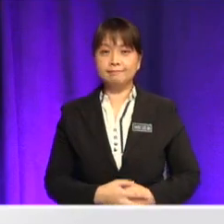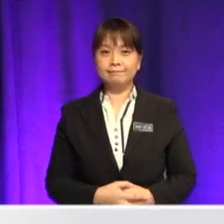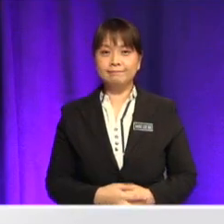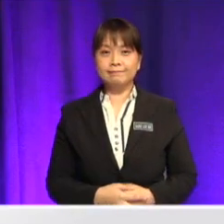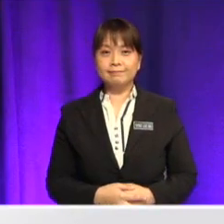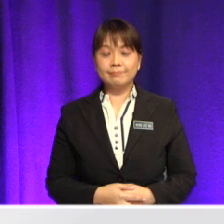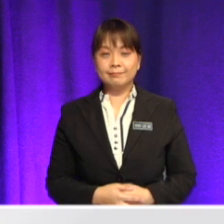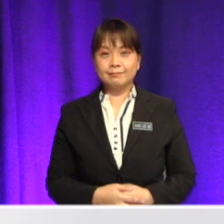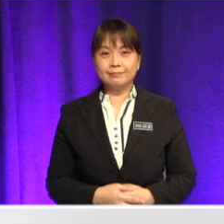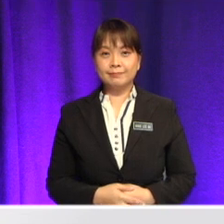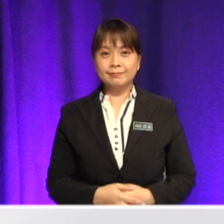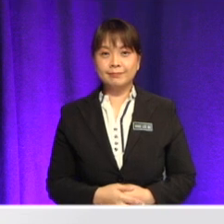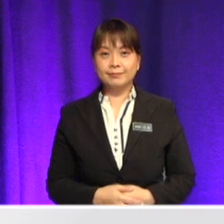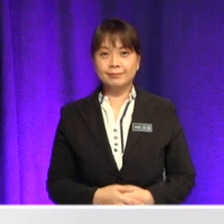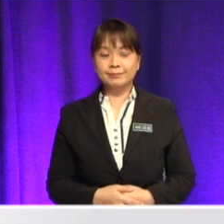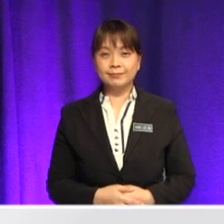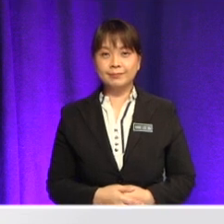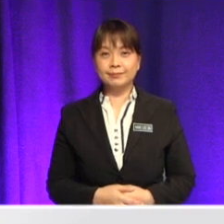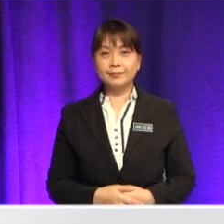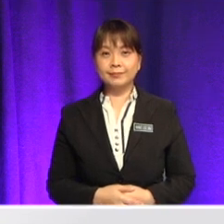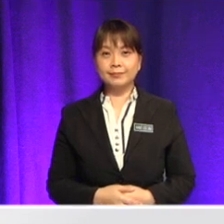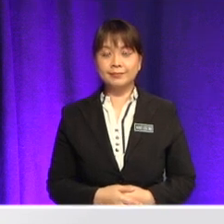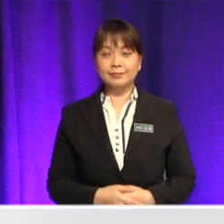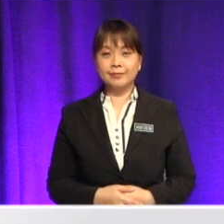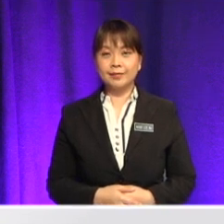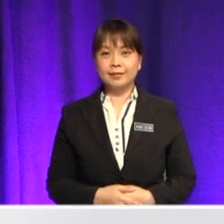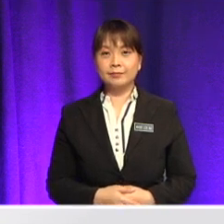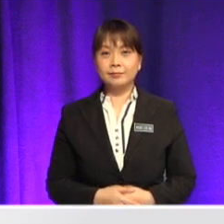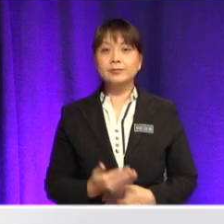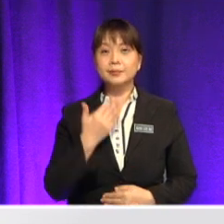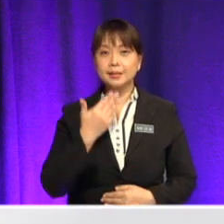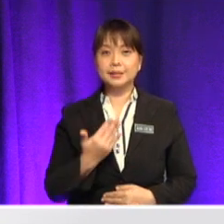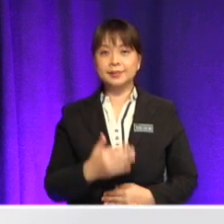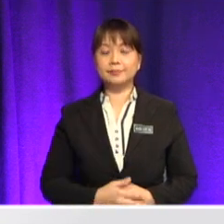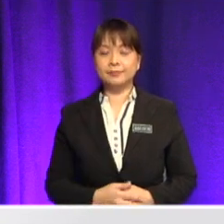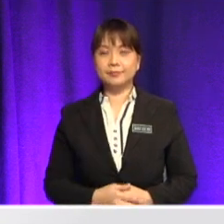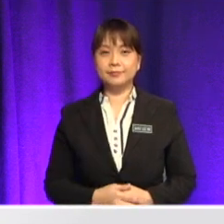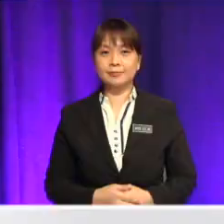Oke Cantik thank you oke terima kasih terima kasih